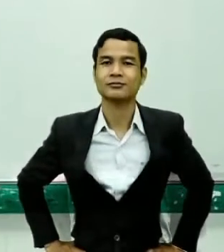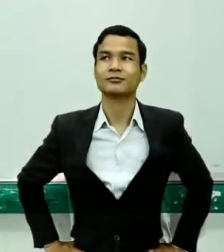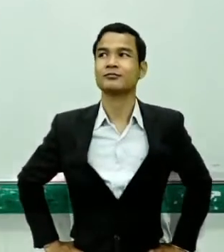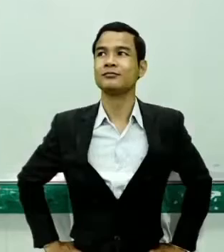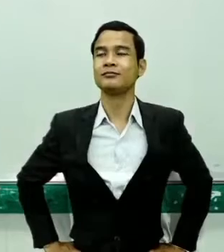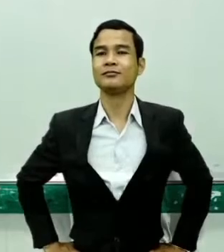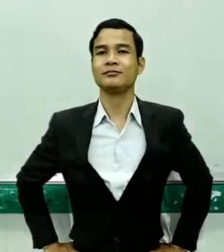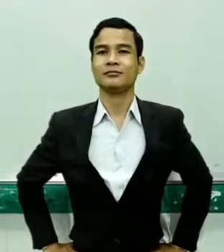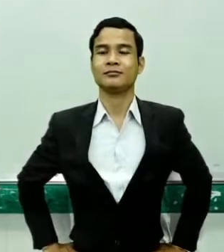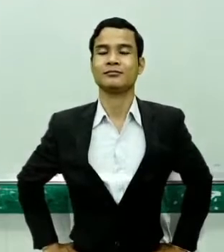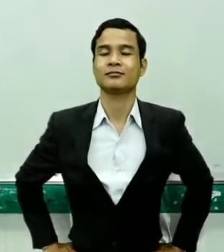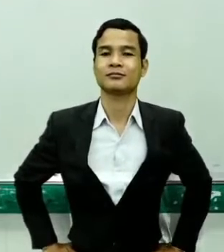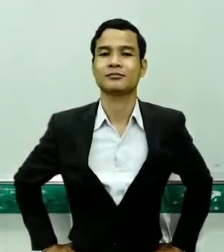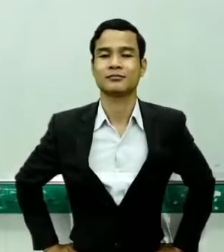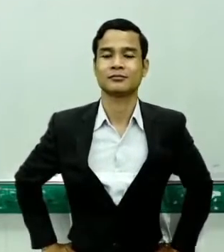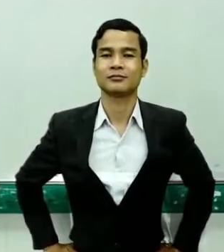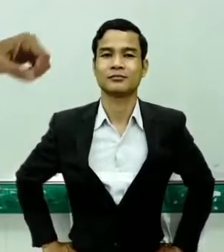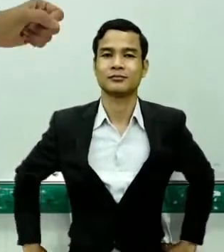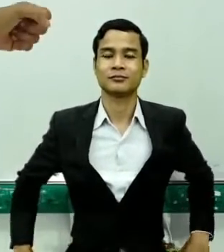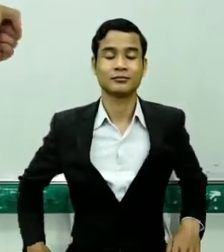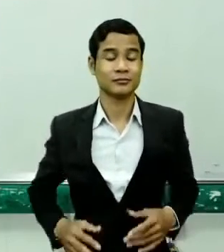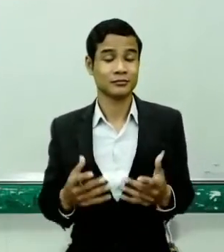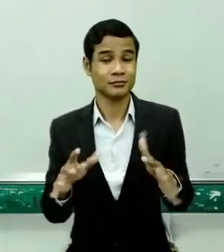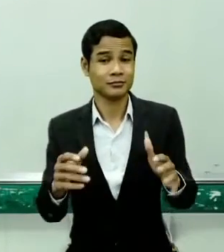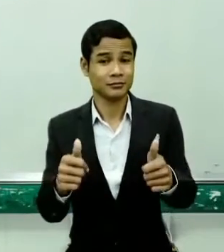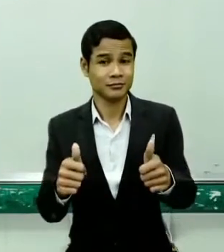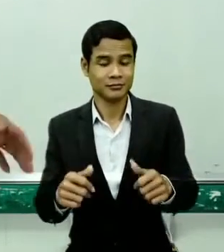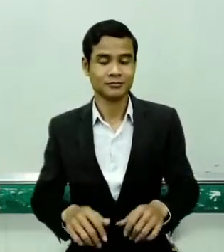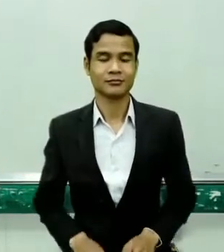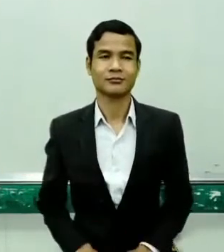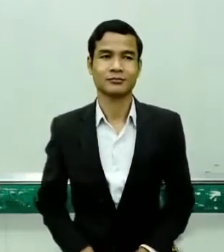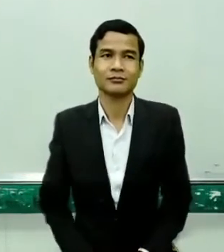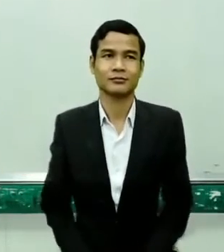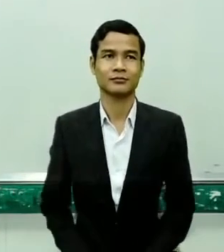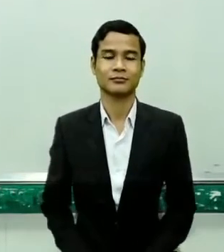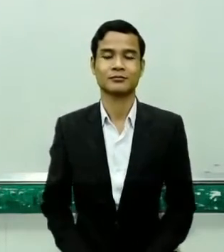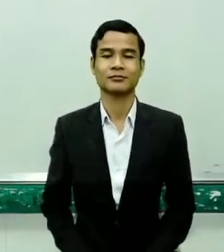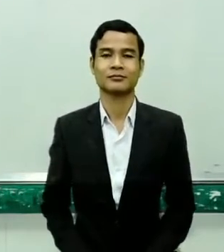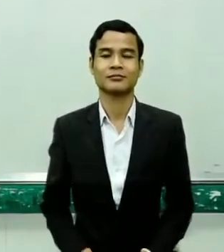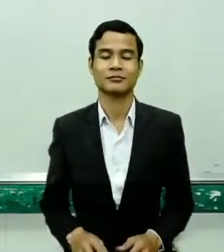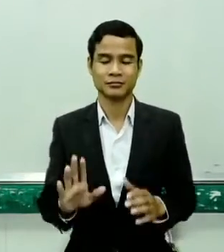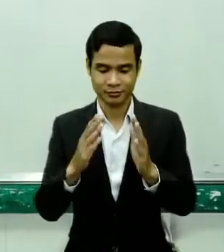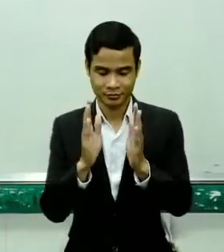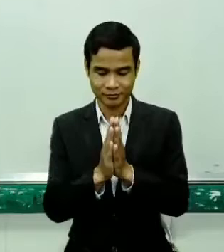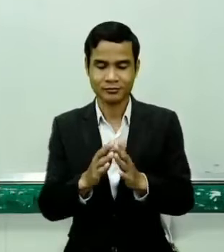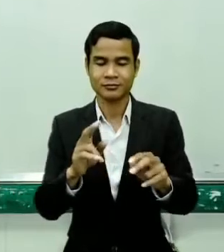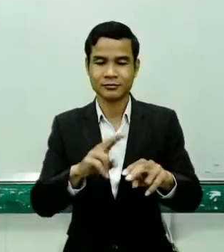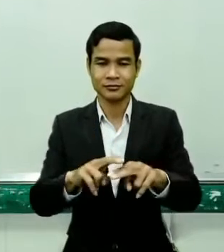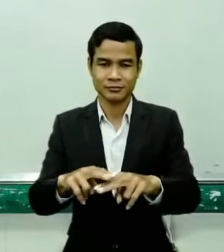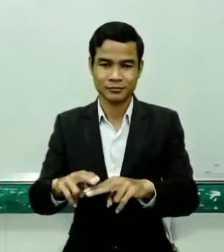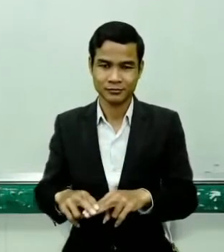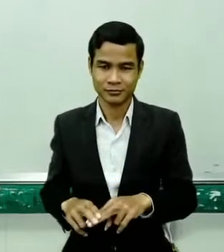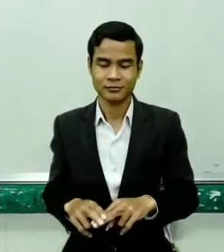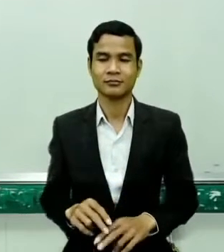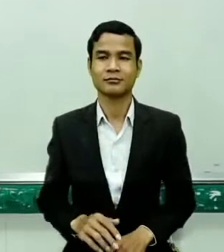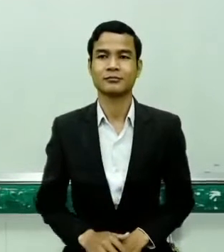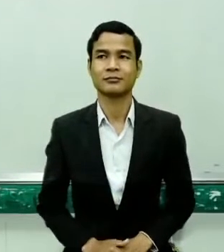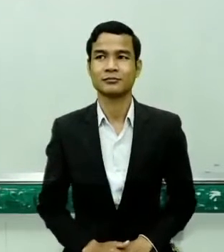Chà, còn xuống nữa con. Chà, À, con đừng ở khả nế.